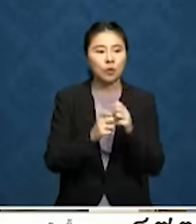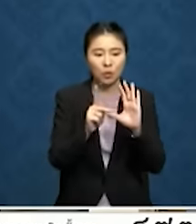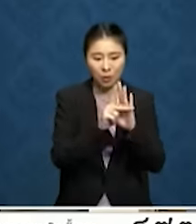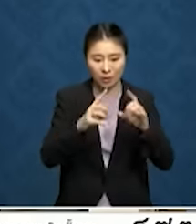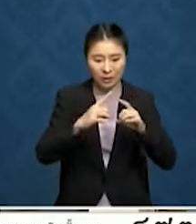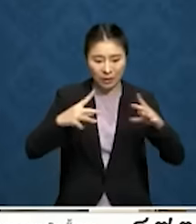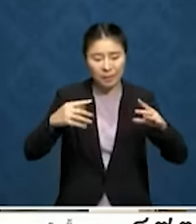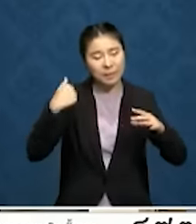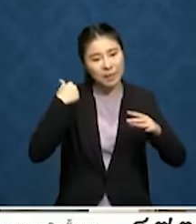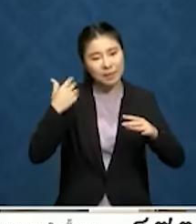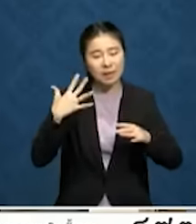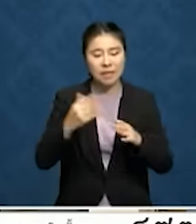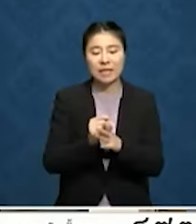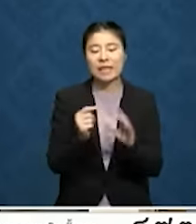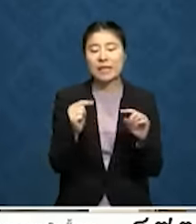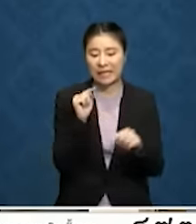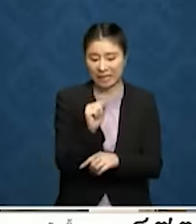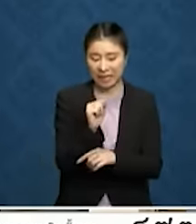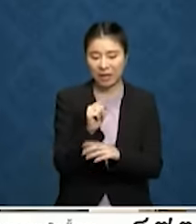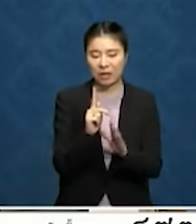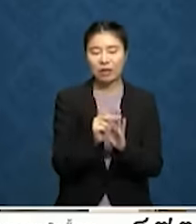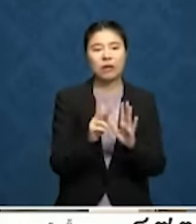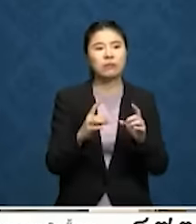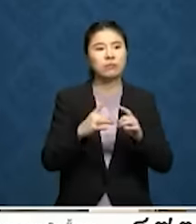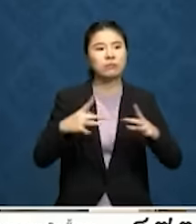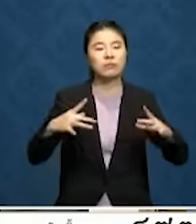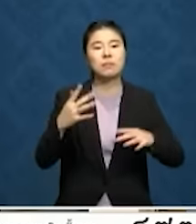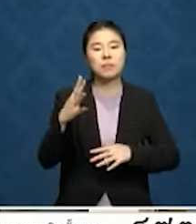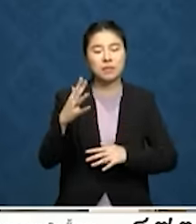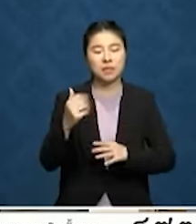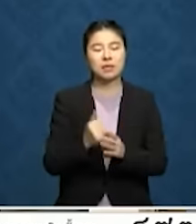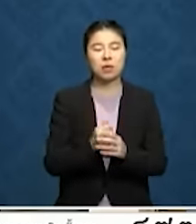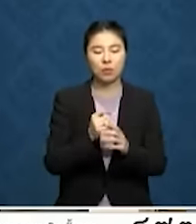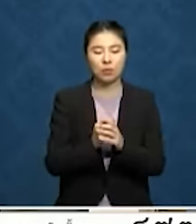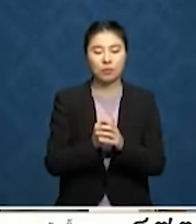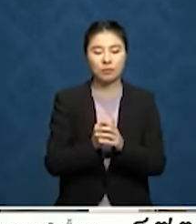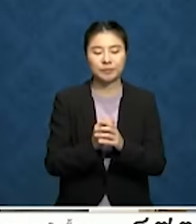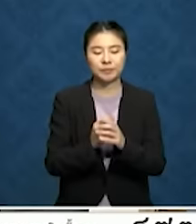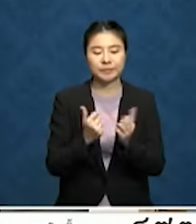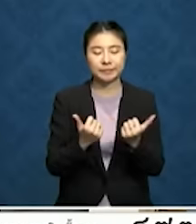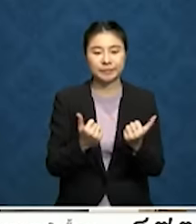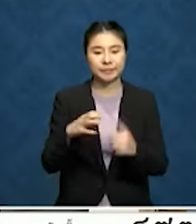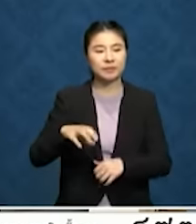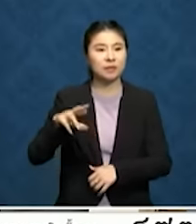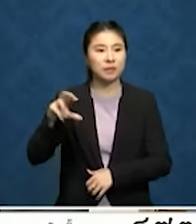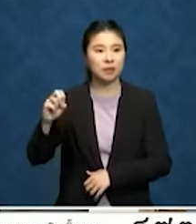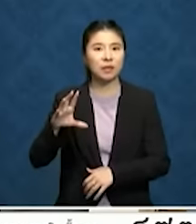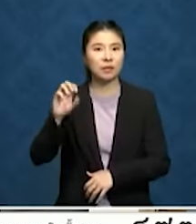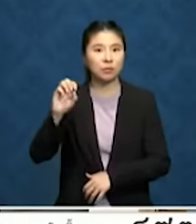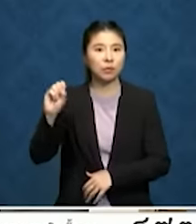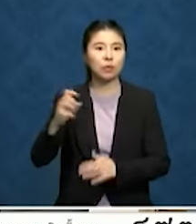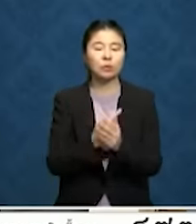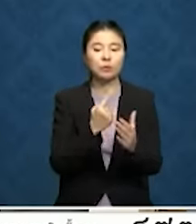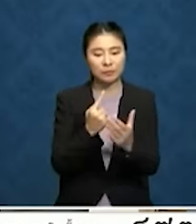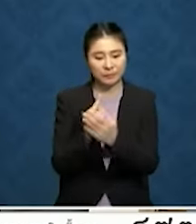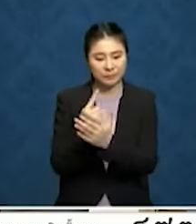คับได้หารือแล้วประการที่สองในฐานะสภาเป็นผู้แทนของประชาชนเราต้อง